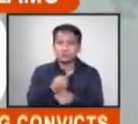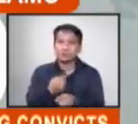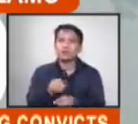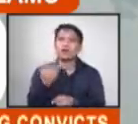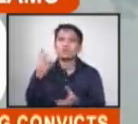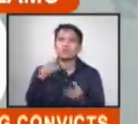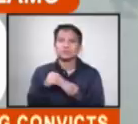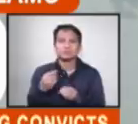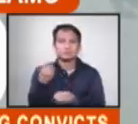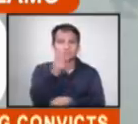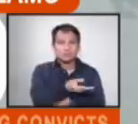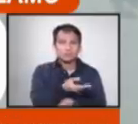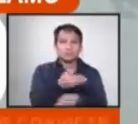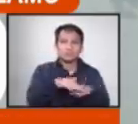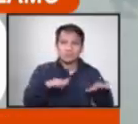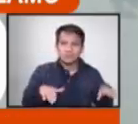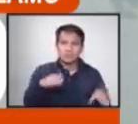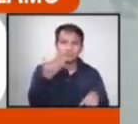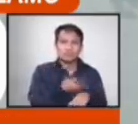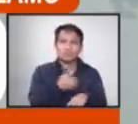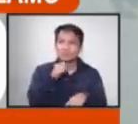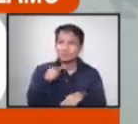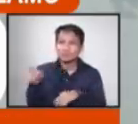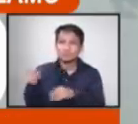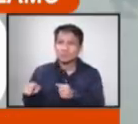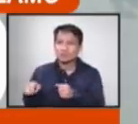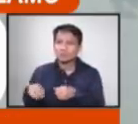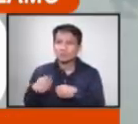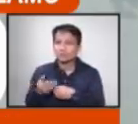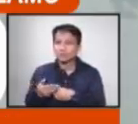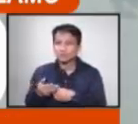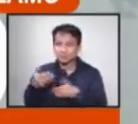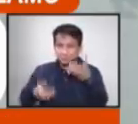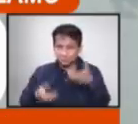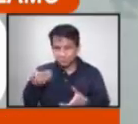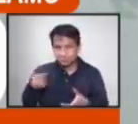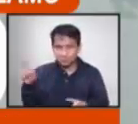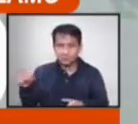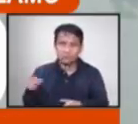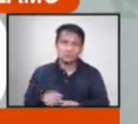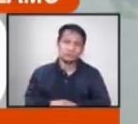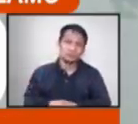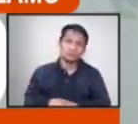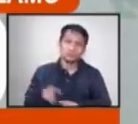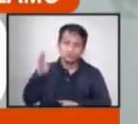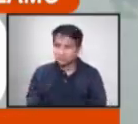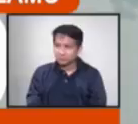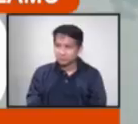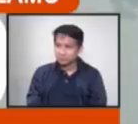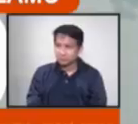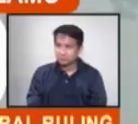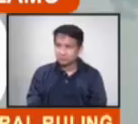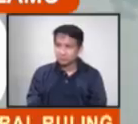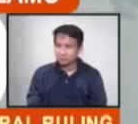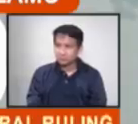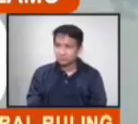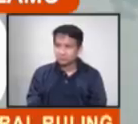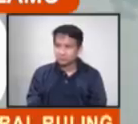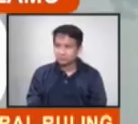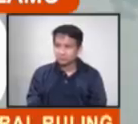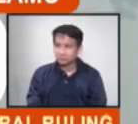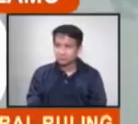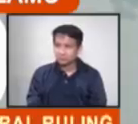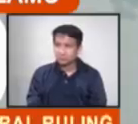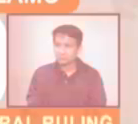amount na ibibigay niyo po sa mga anak niyo. Kapag hindi niyo po sinunod yan, sir, korte po sir ang katapat niyo, sir, ha, Sir Benji? Opo, sir. Ito po, nandun kayo para sure